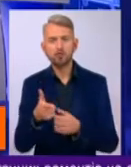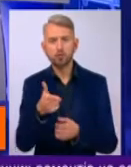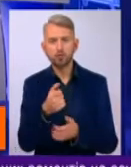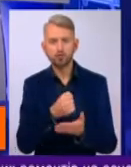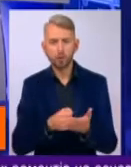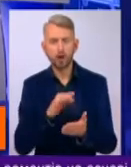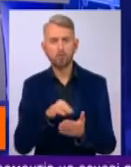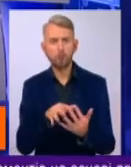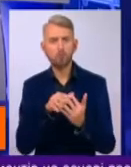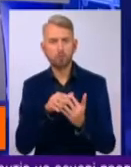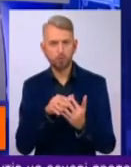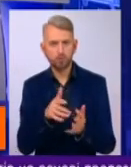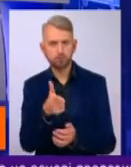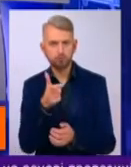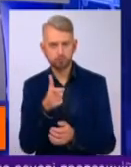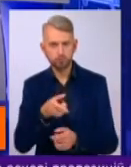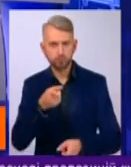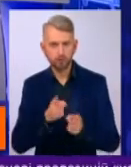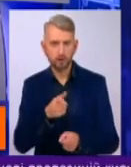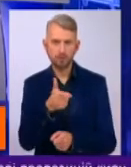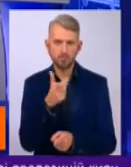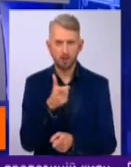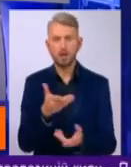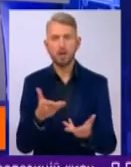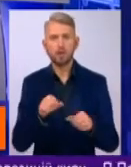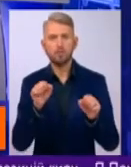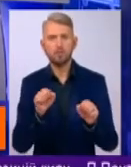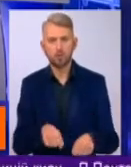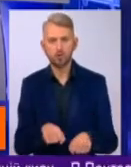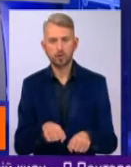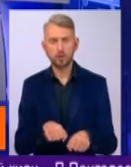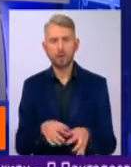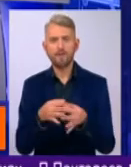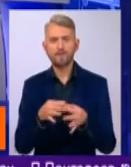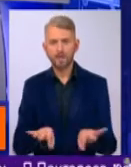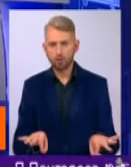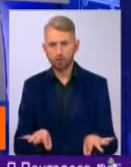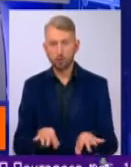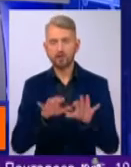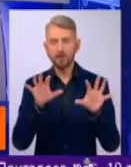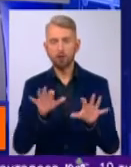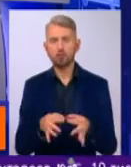про бойову зброю, бойові пістолети та револьвери, які би могли у вільному доступі,